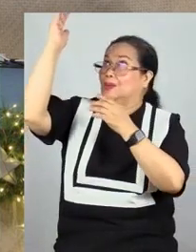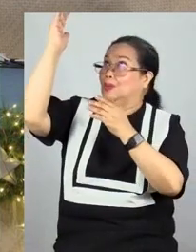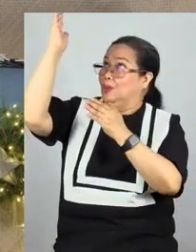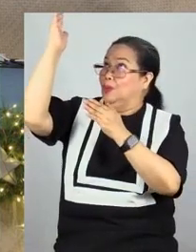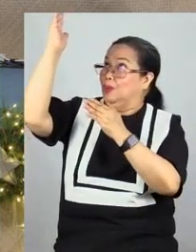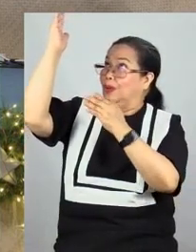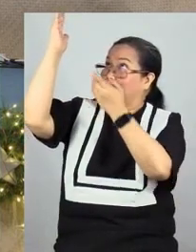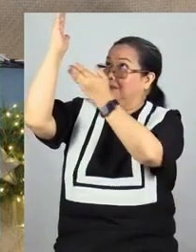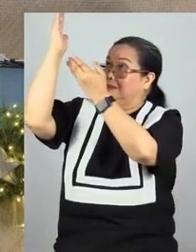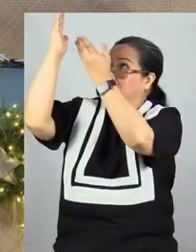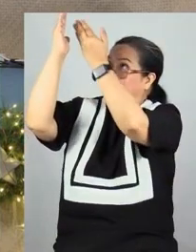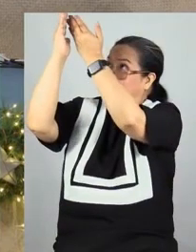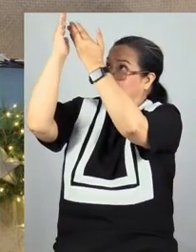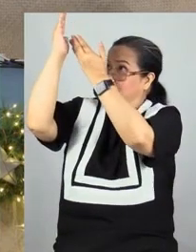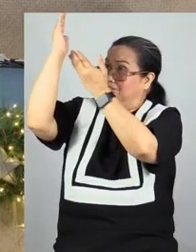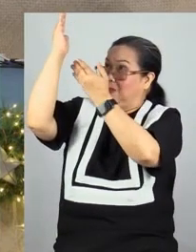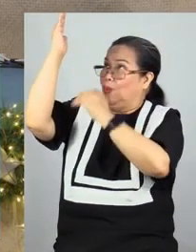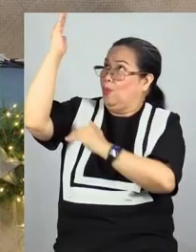grasped.